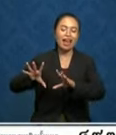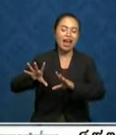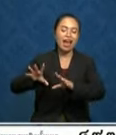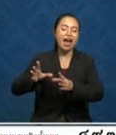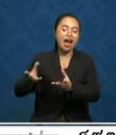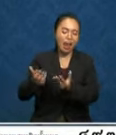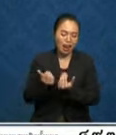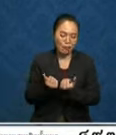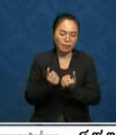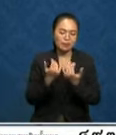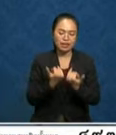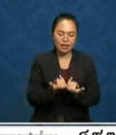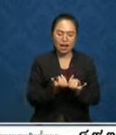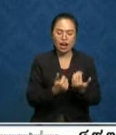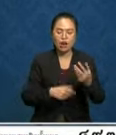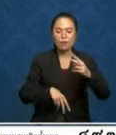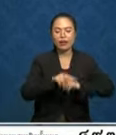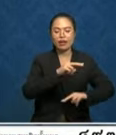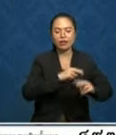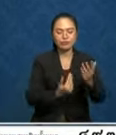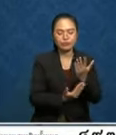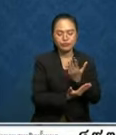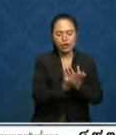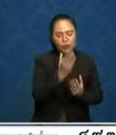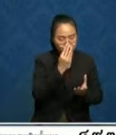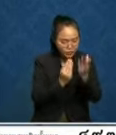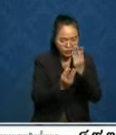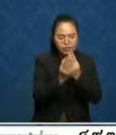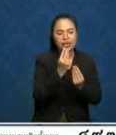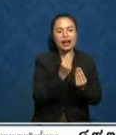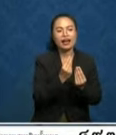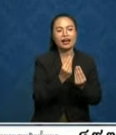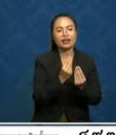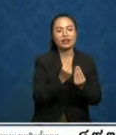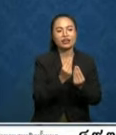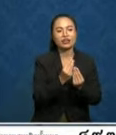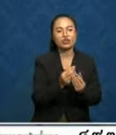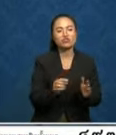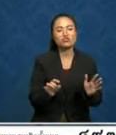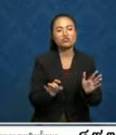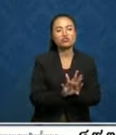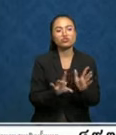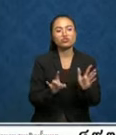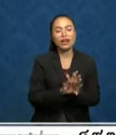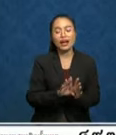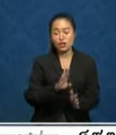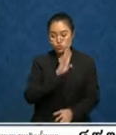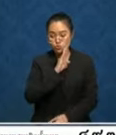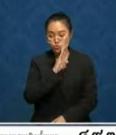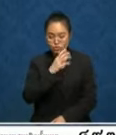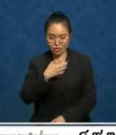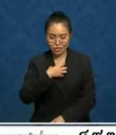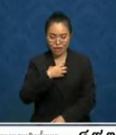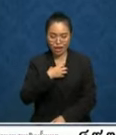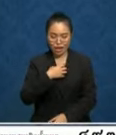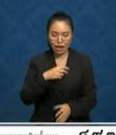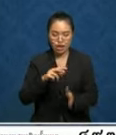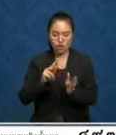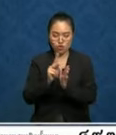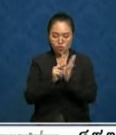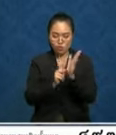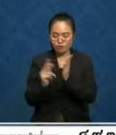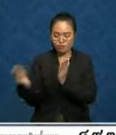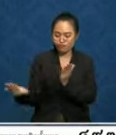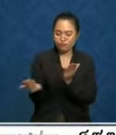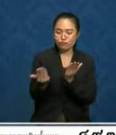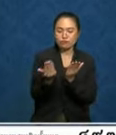าประกอบกันอีกนิดนึงแล้วก็พ่อจะให้ดีที่สุดก็คือถ้าท่านปรารถนาอยากจะให้มีกฎหมายประกบที่รอบ